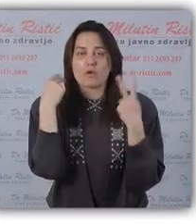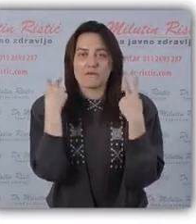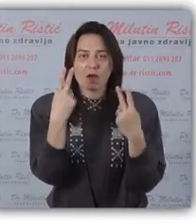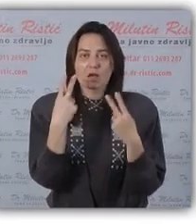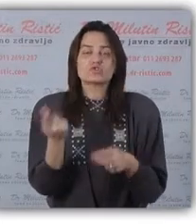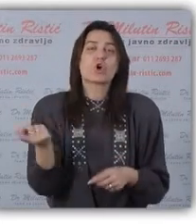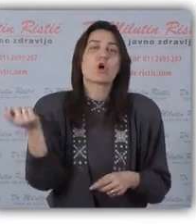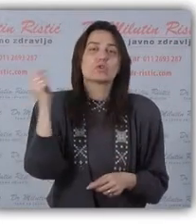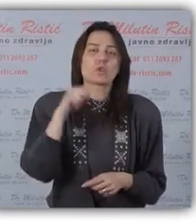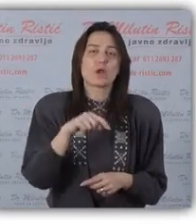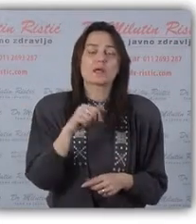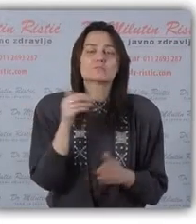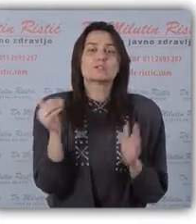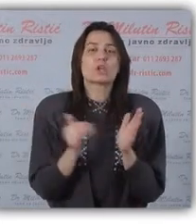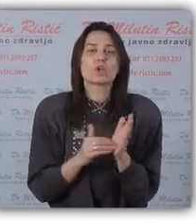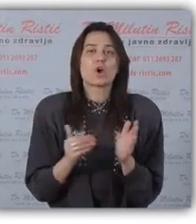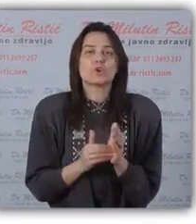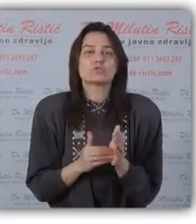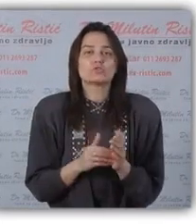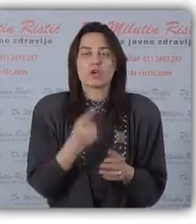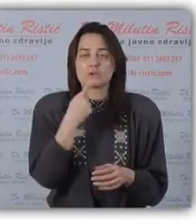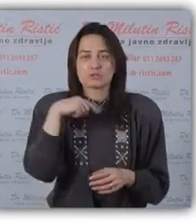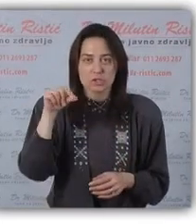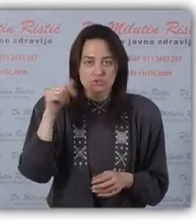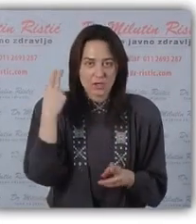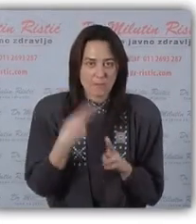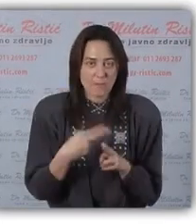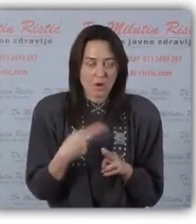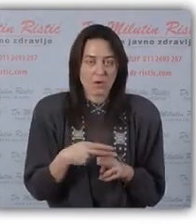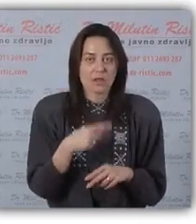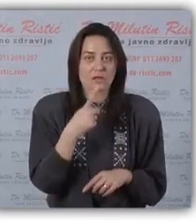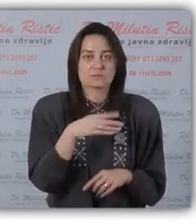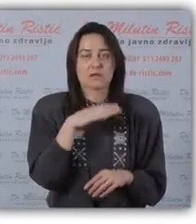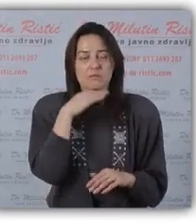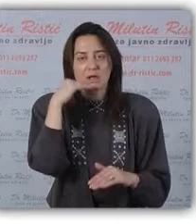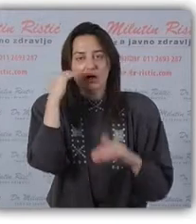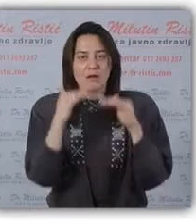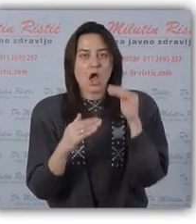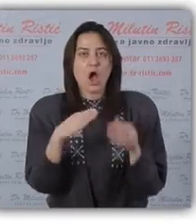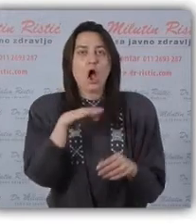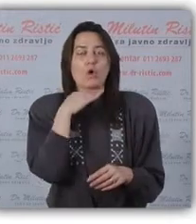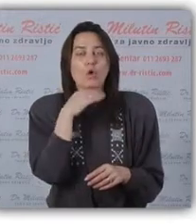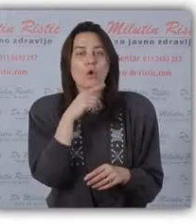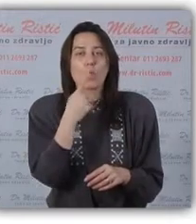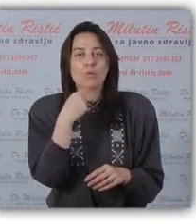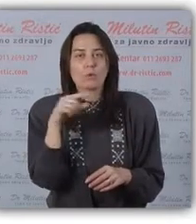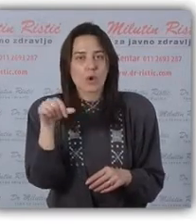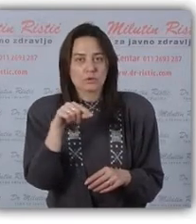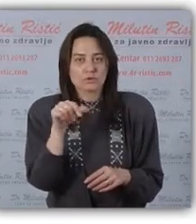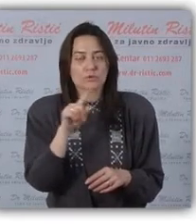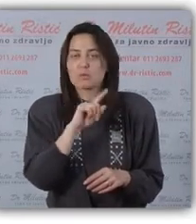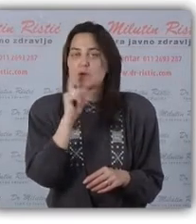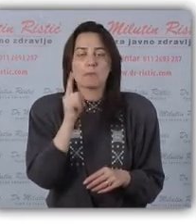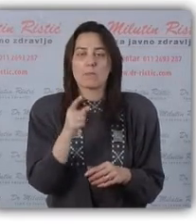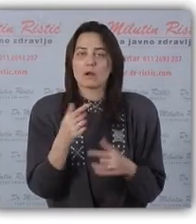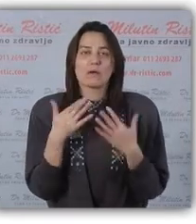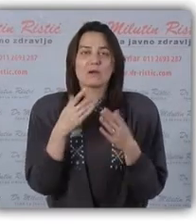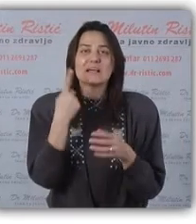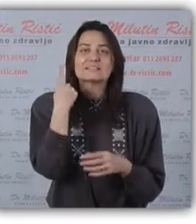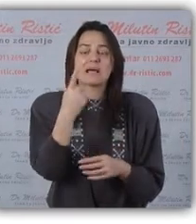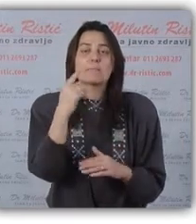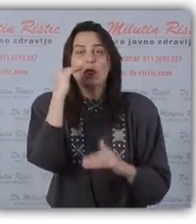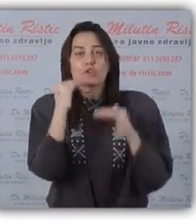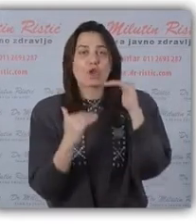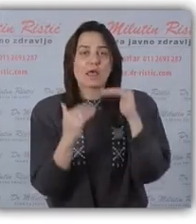bitno. I dolazi još normalno šećerna bolest, dovoljna intolerancija na glukozu, ne mora da bude manifestna šećerna bolest,